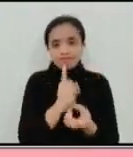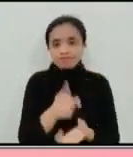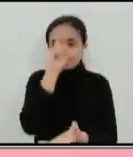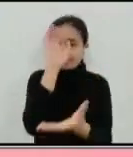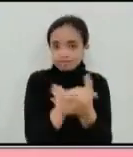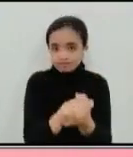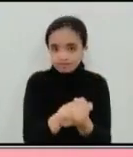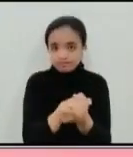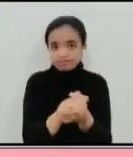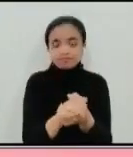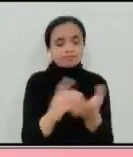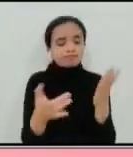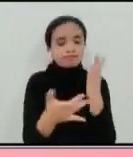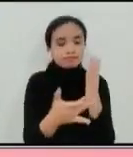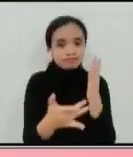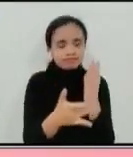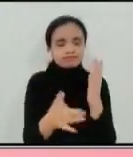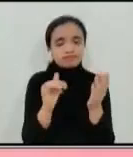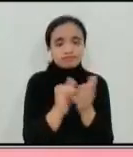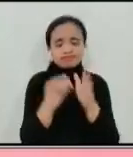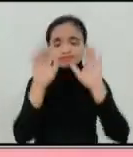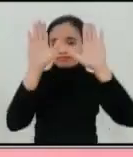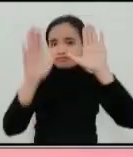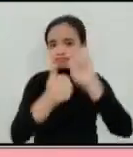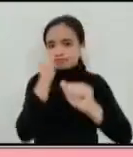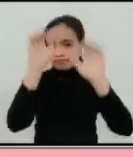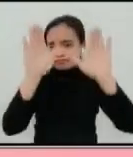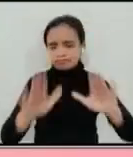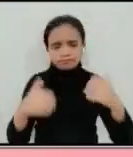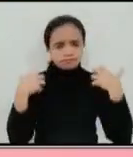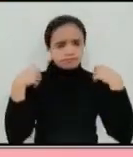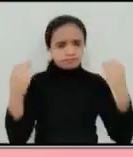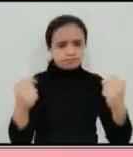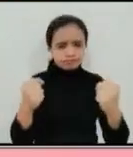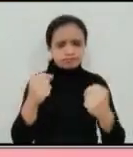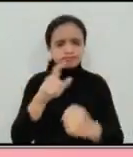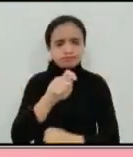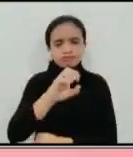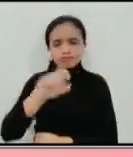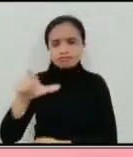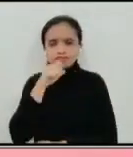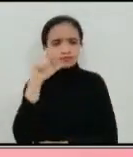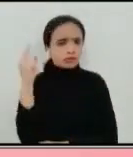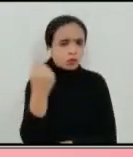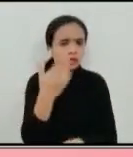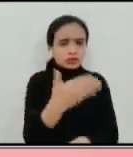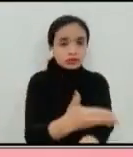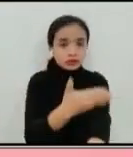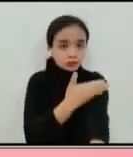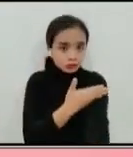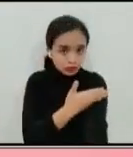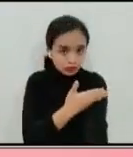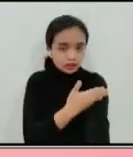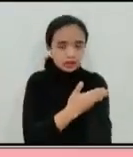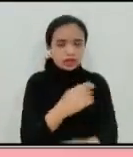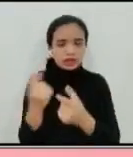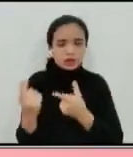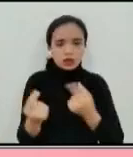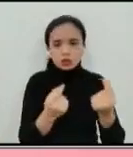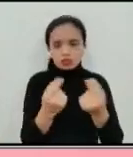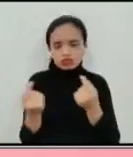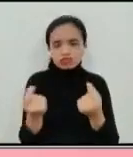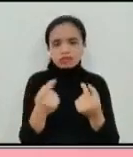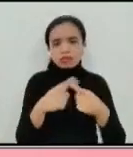digitalization is one of the greatest, most powerful tool, not just to improve the ease of doing business, but as a means